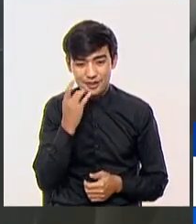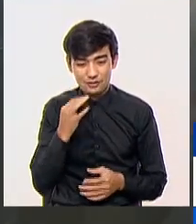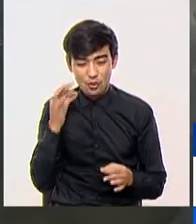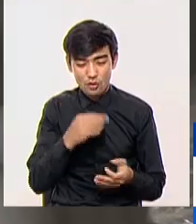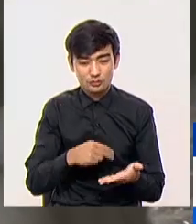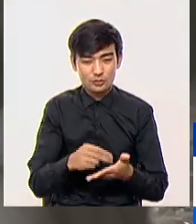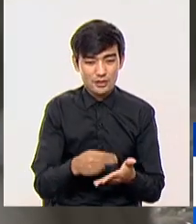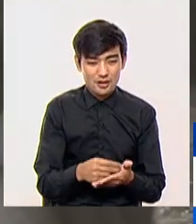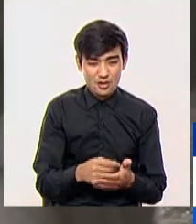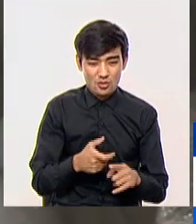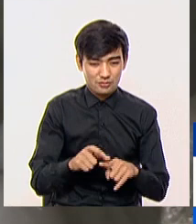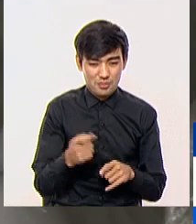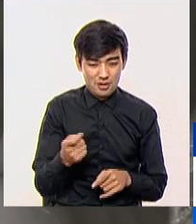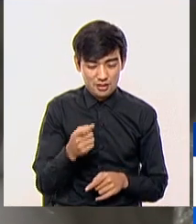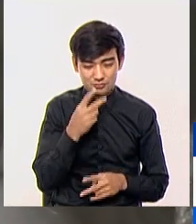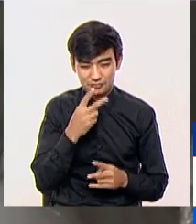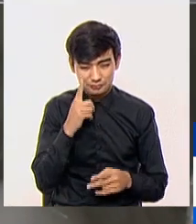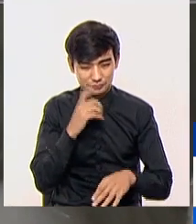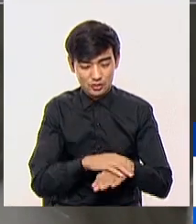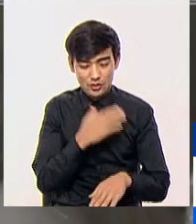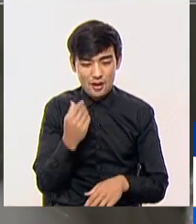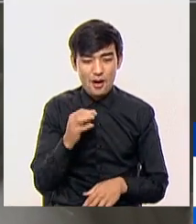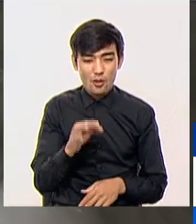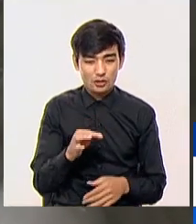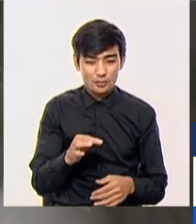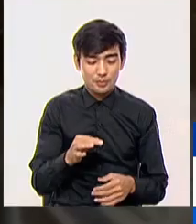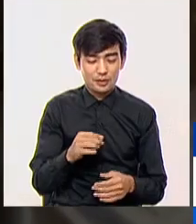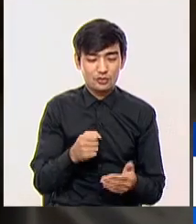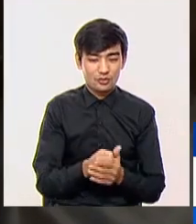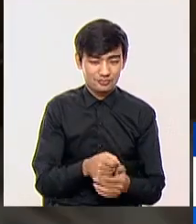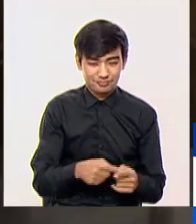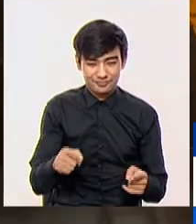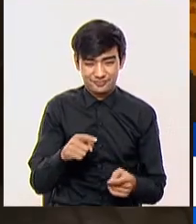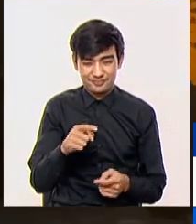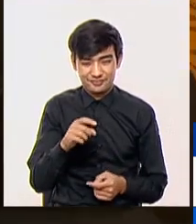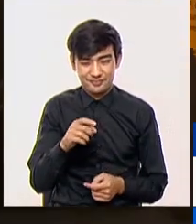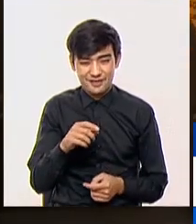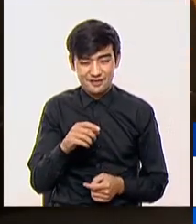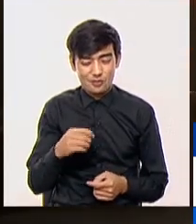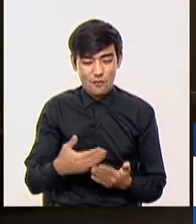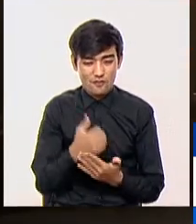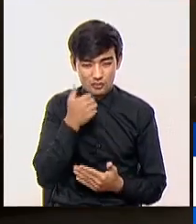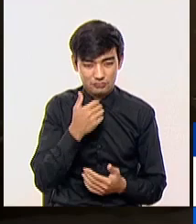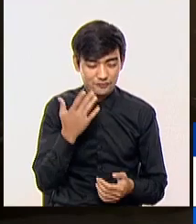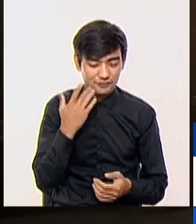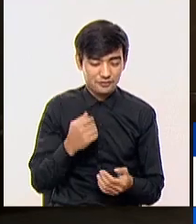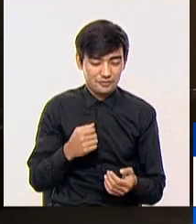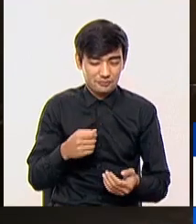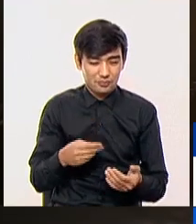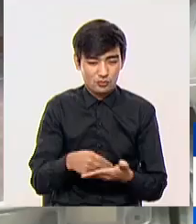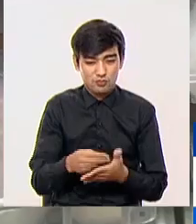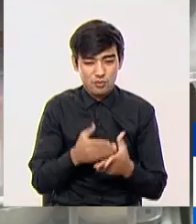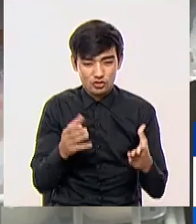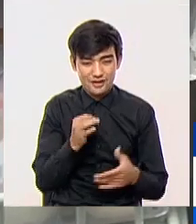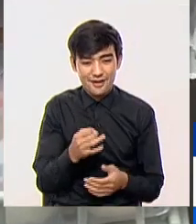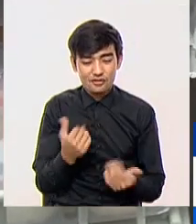сұраныс аса байқалмайды. Ал тамыздан қазанға дейін баға 10-15%-ға өсетіні қалыпты дейді. Сондай-ақ ведомство жұмыртқаның қазіргі